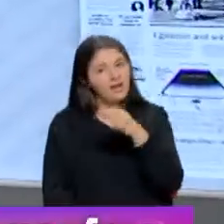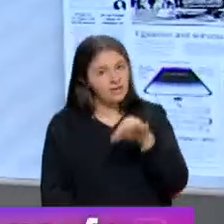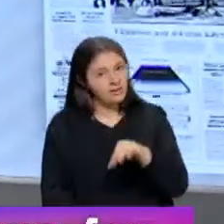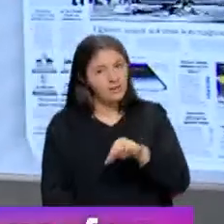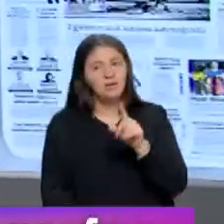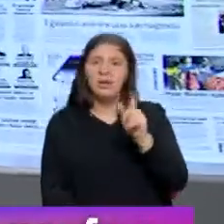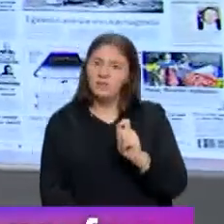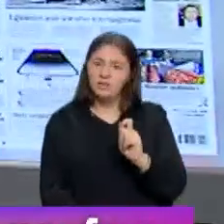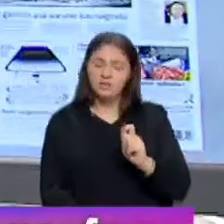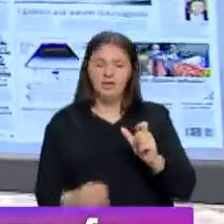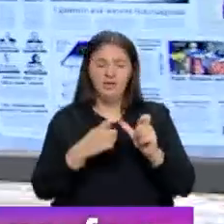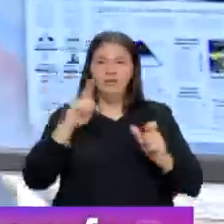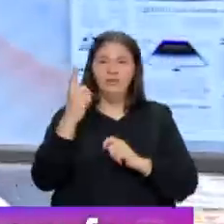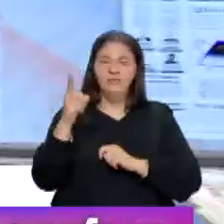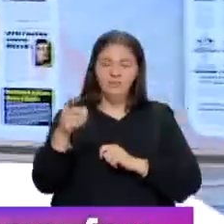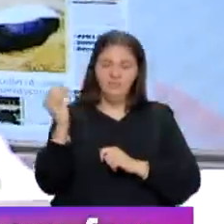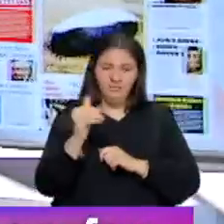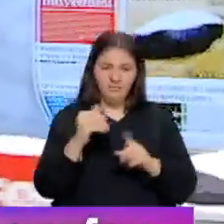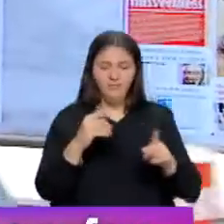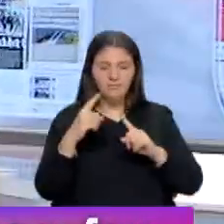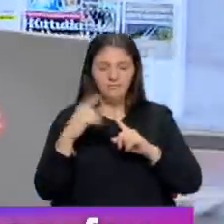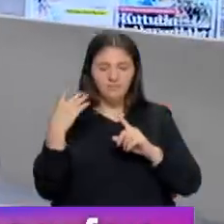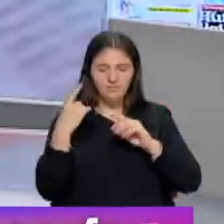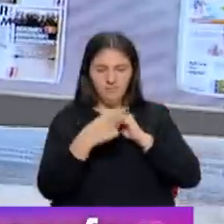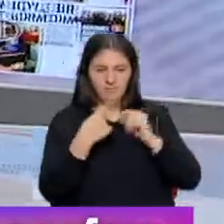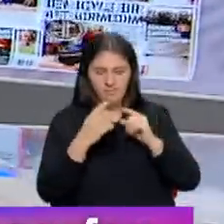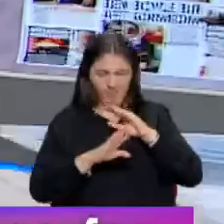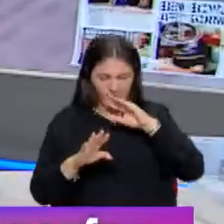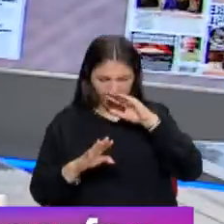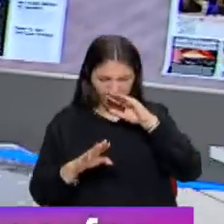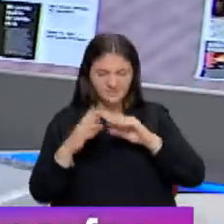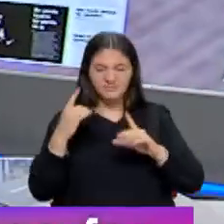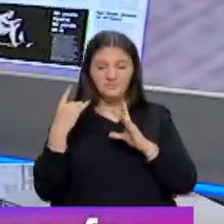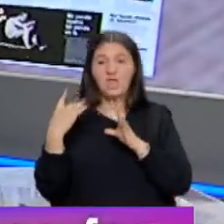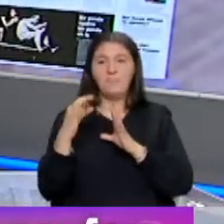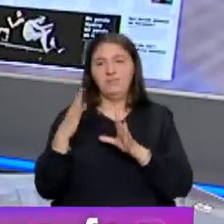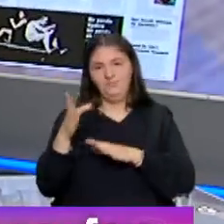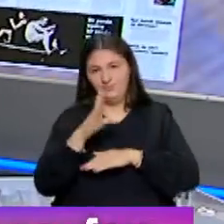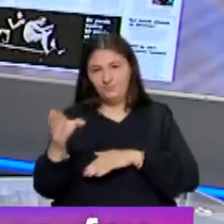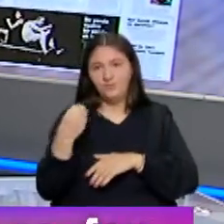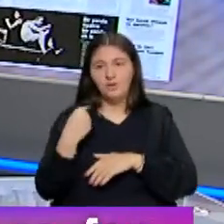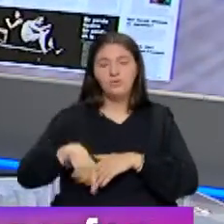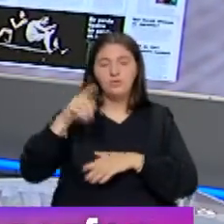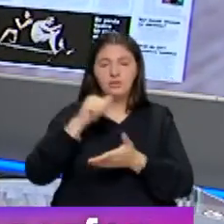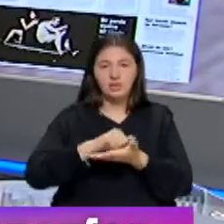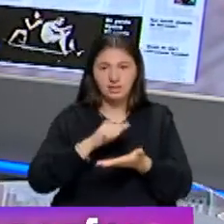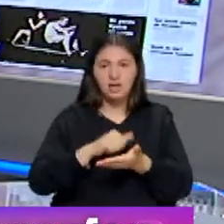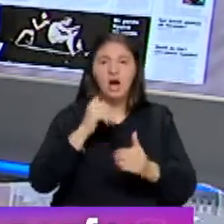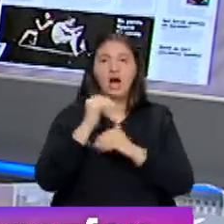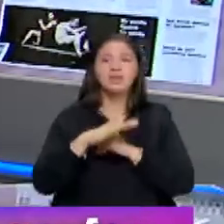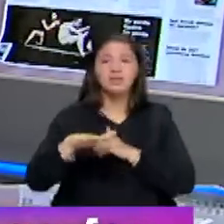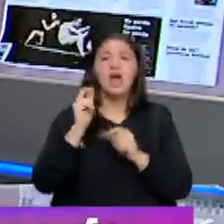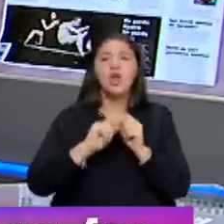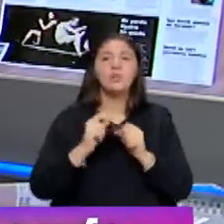sizleri şöyle yapalım Savaş gelelim Tekirdağ konuşmuştuk Diyarbakır'a gidelim Yenigün Gazetesi halkın